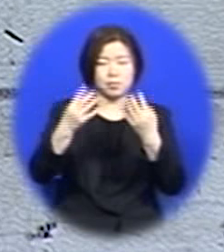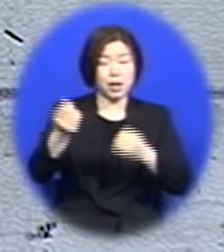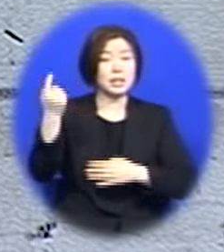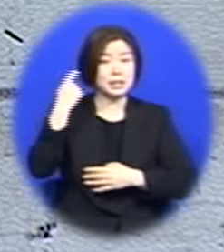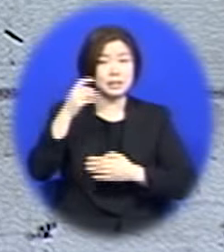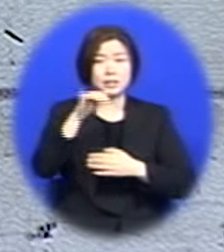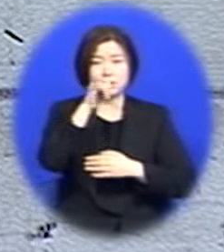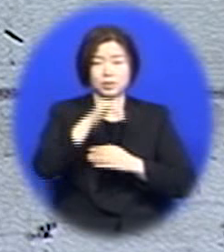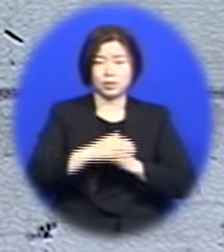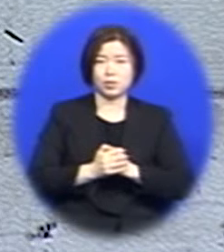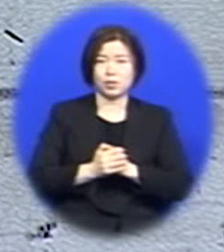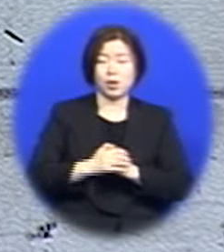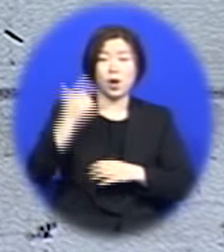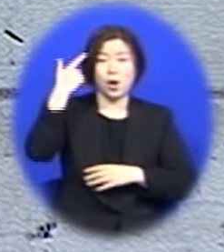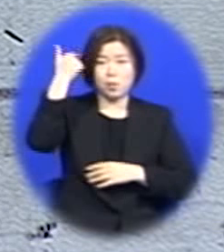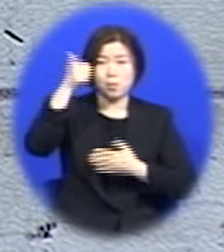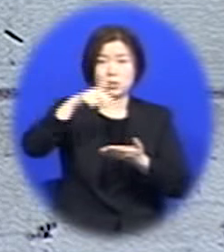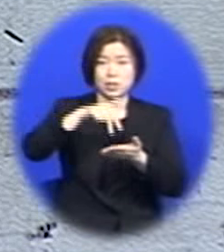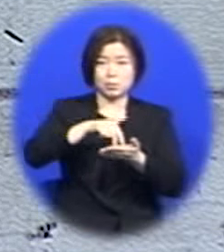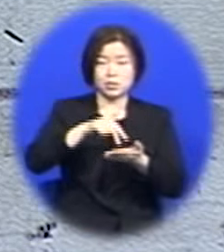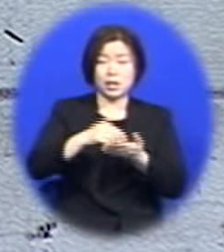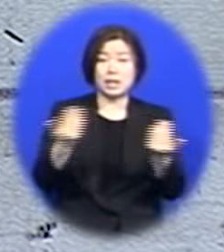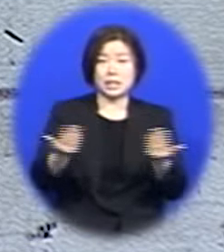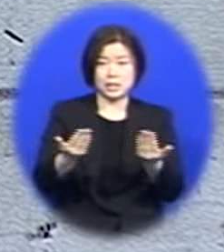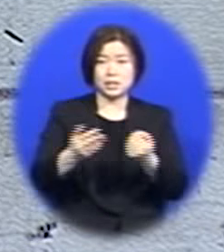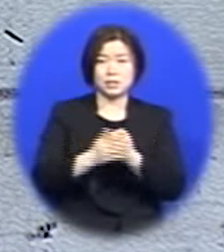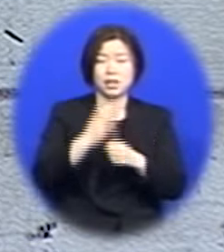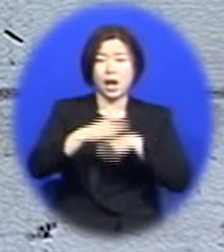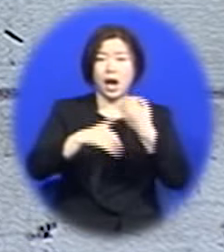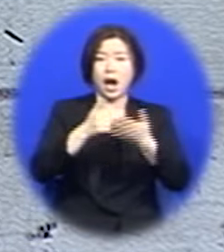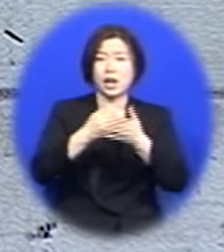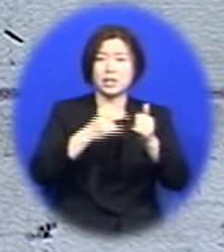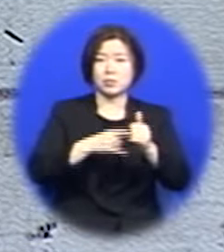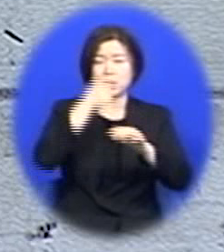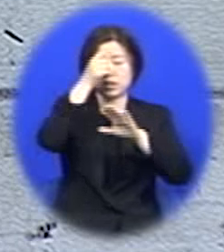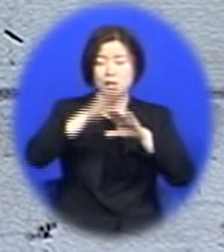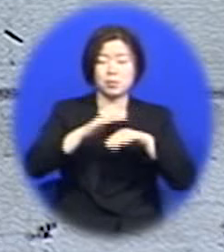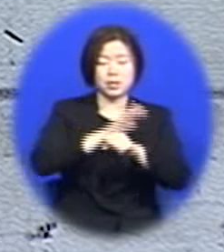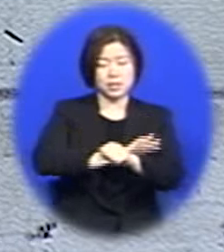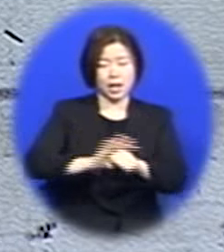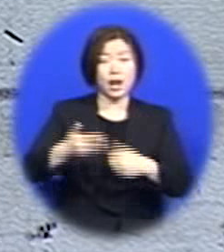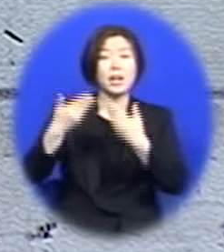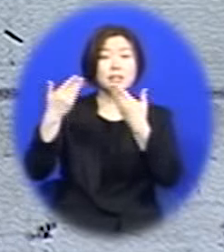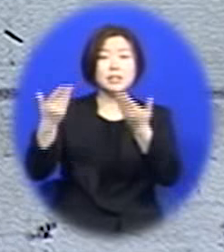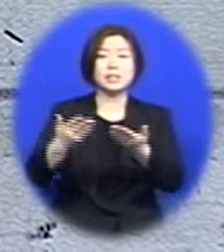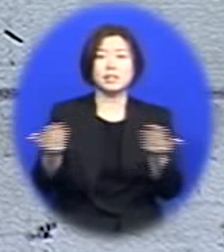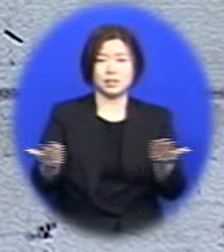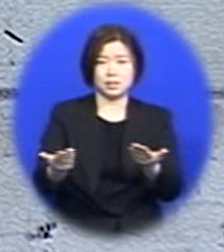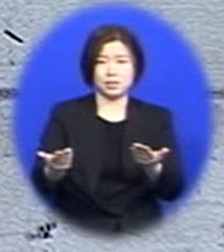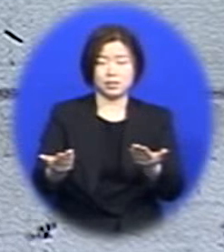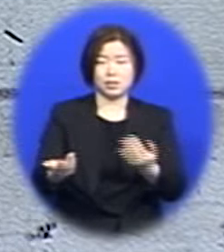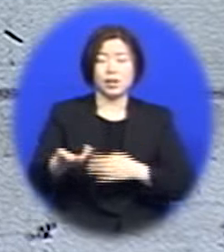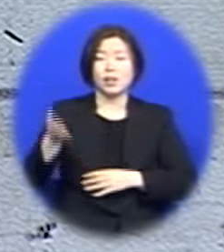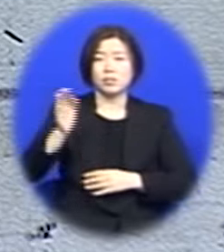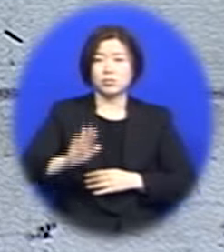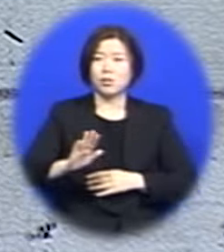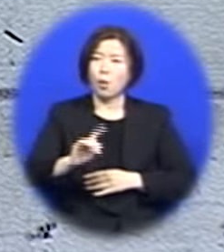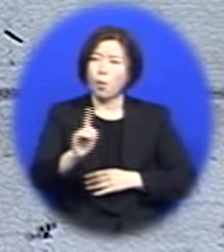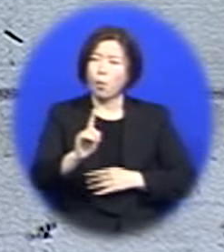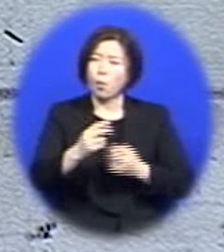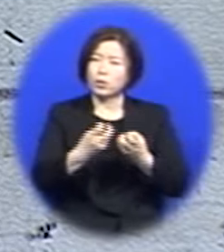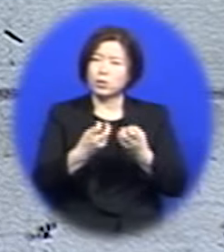그렇구나. 목사가 해야 될 일은 하나님께 예배 잘 드리는 거구나. 그런데 어떻게 하는 게 예배에 목숨을 거는